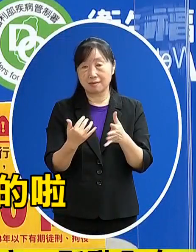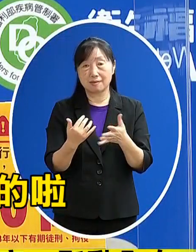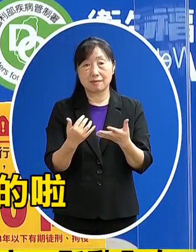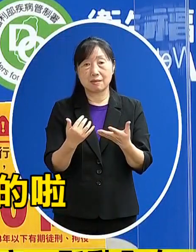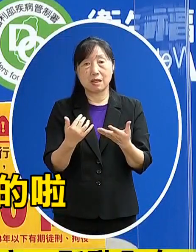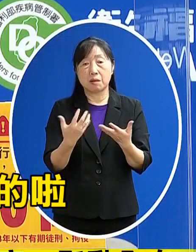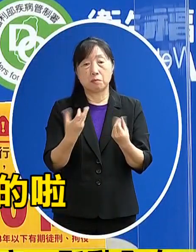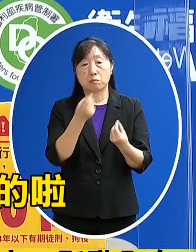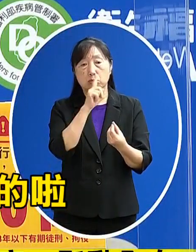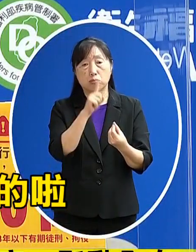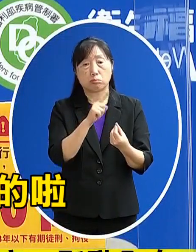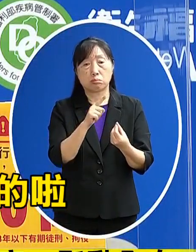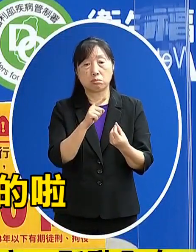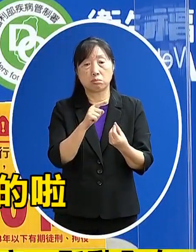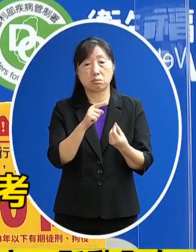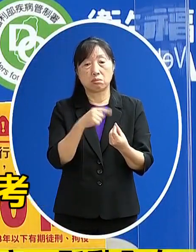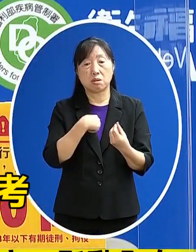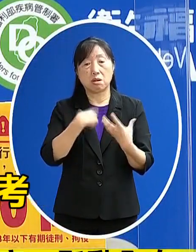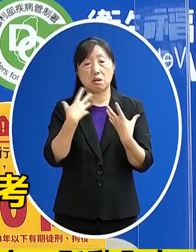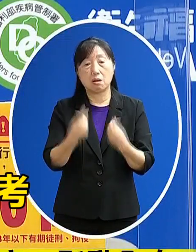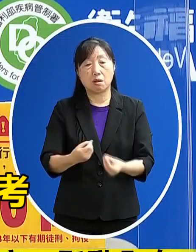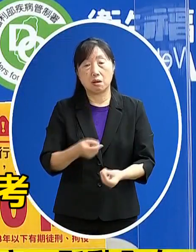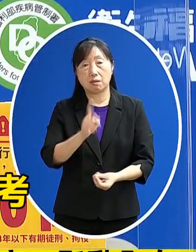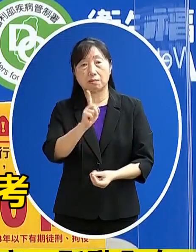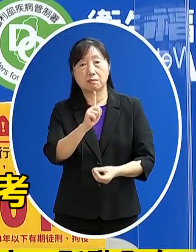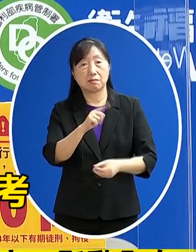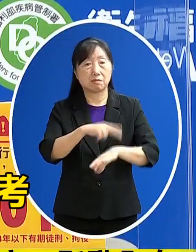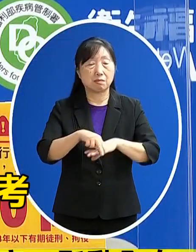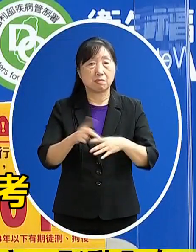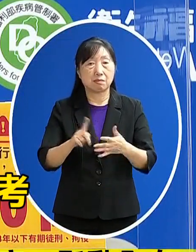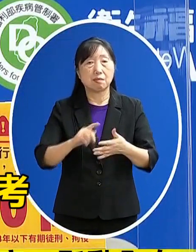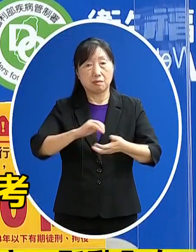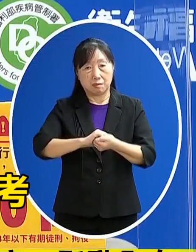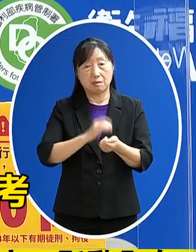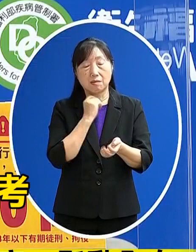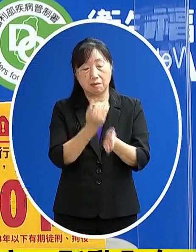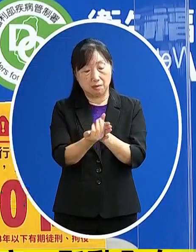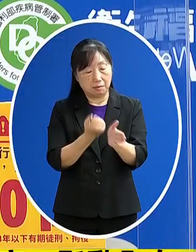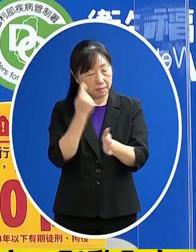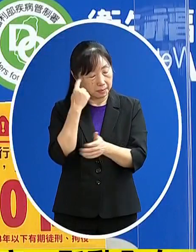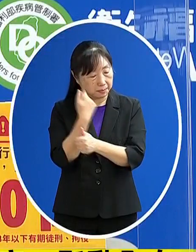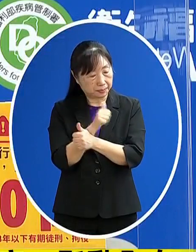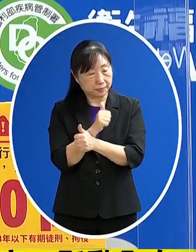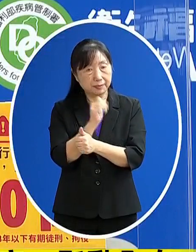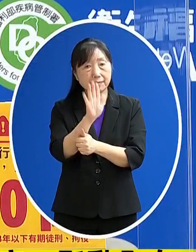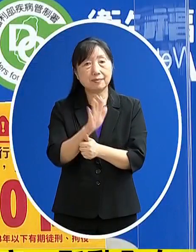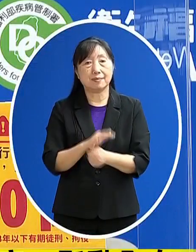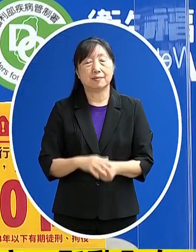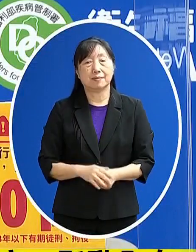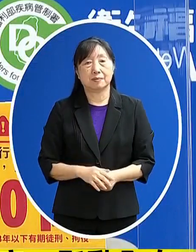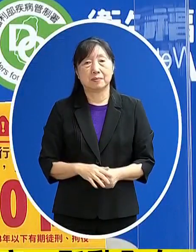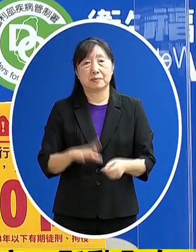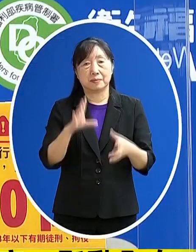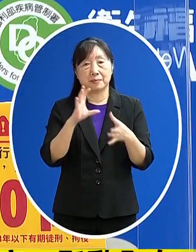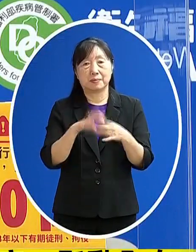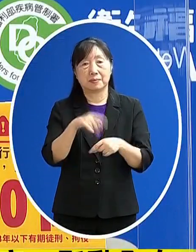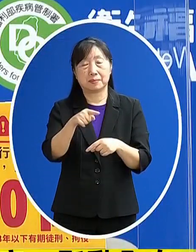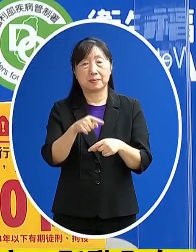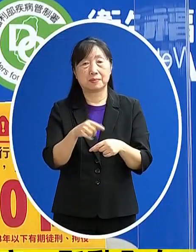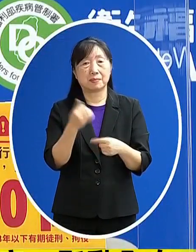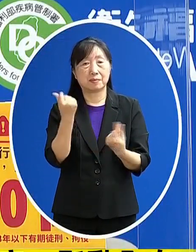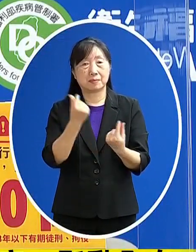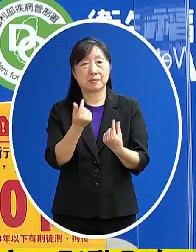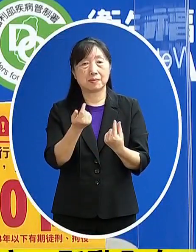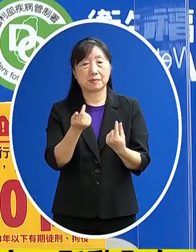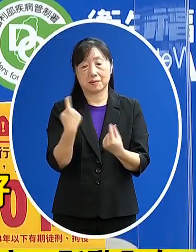脆就怎么样的了哈。那每一步都要有一些相关的思考，因为动一法也牵全身了哈。我昨天也